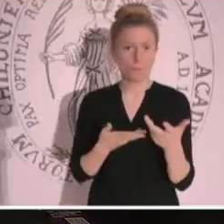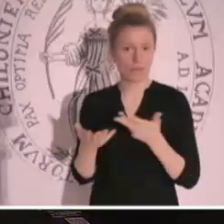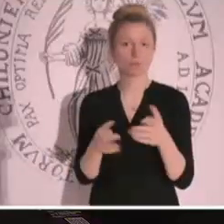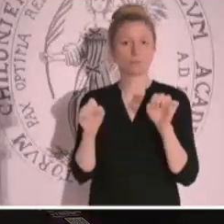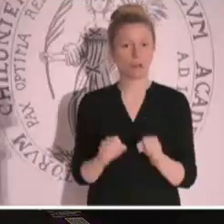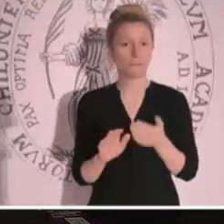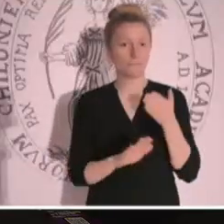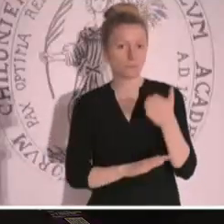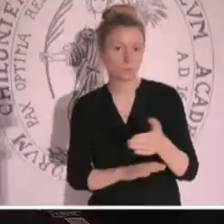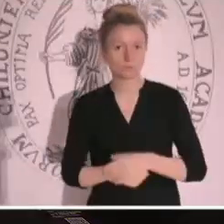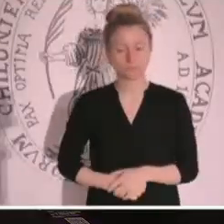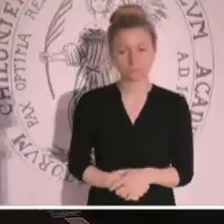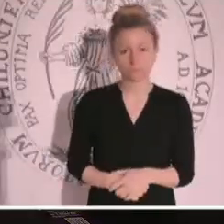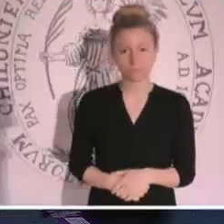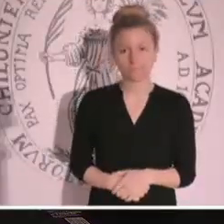Oder